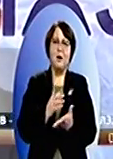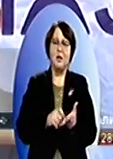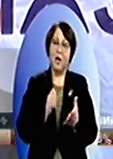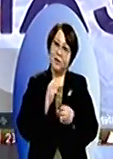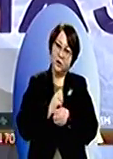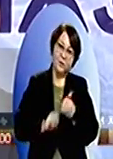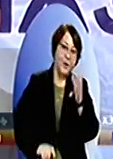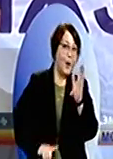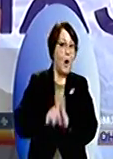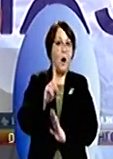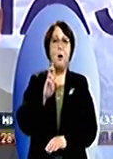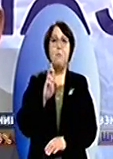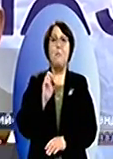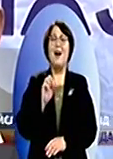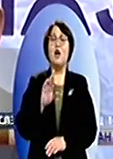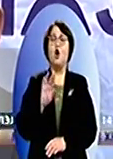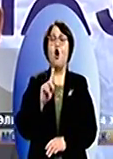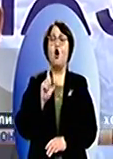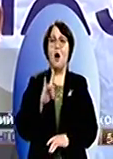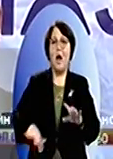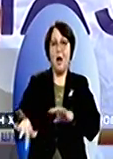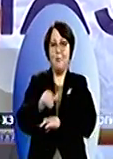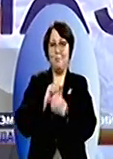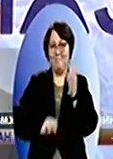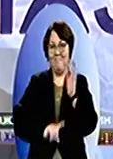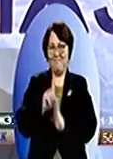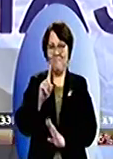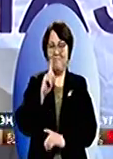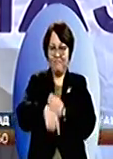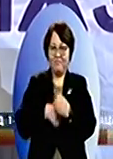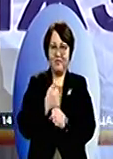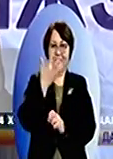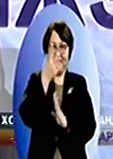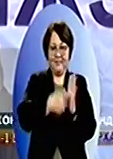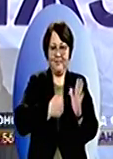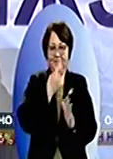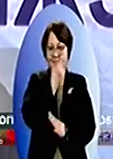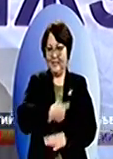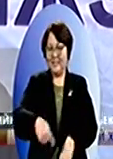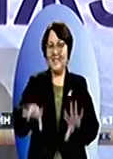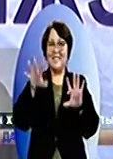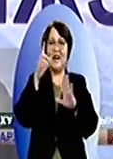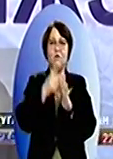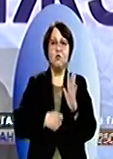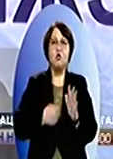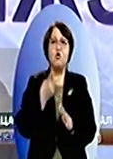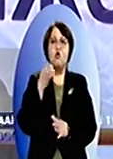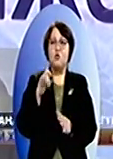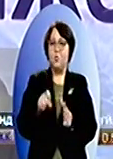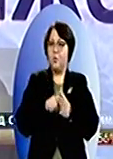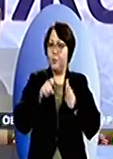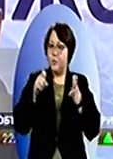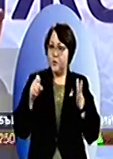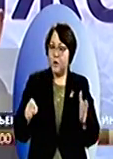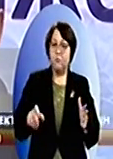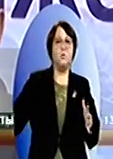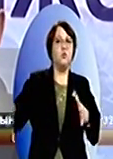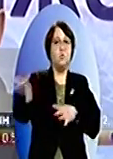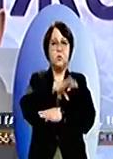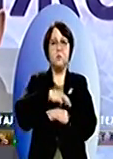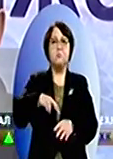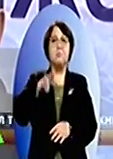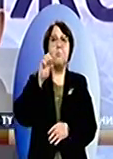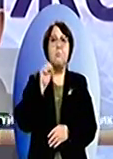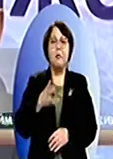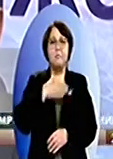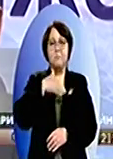Баян-Хонгор аймагт эхэлж байна. Жил болгоны 5 сарын 1-ээс 10 сарын 20-ны хооронд бүгдээрээ малаа эрүүлжүүлэх,